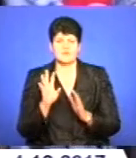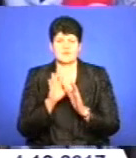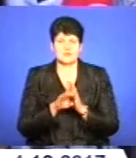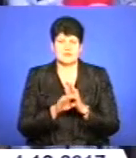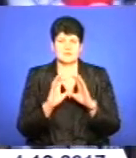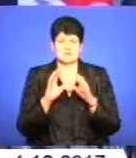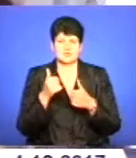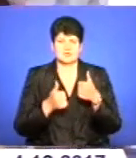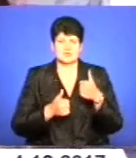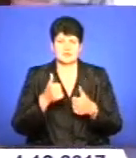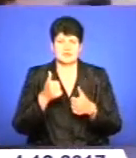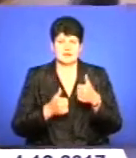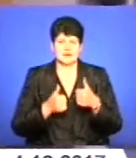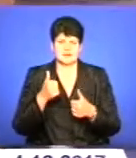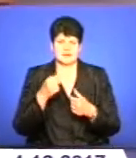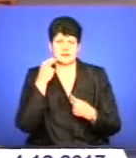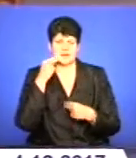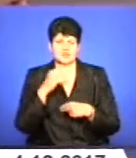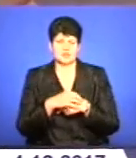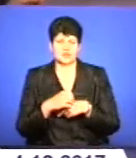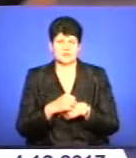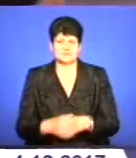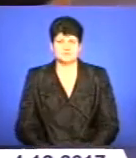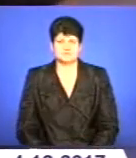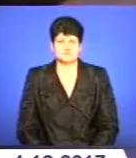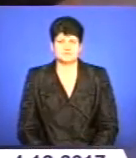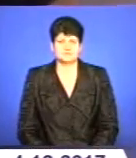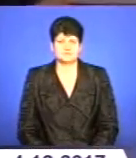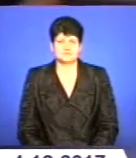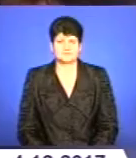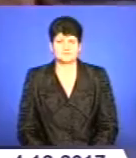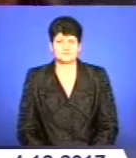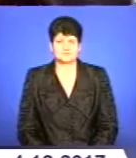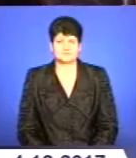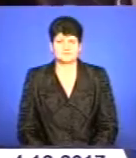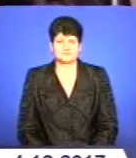найкращих котів «Топкет». Соломія Струс, Андрій Бодак, Вісті ДТБ.